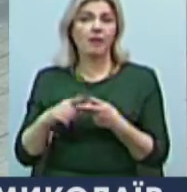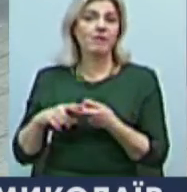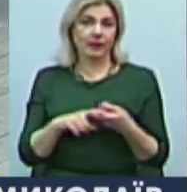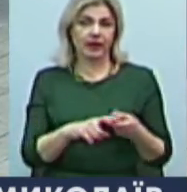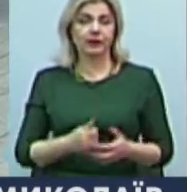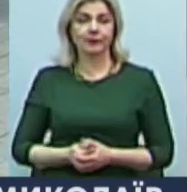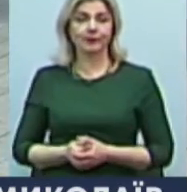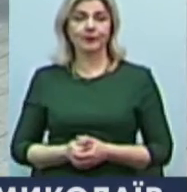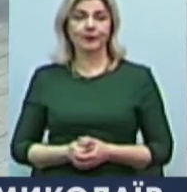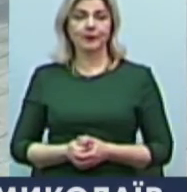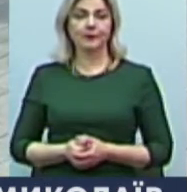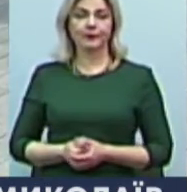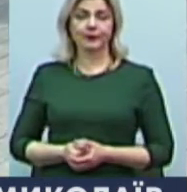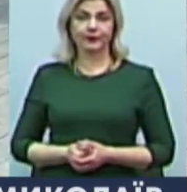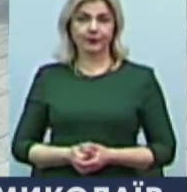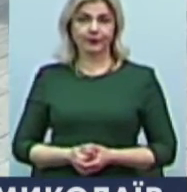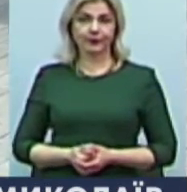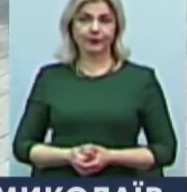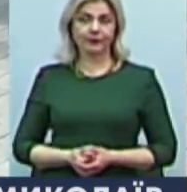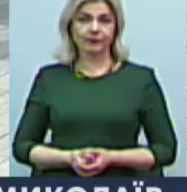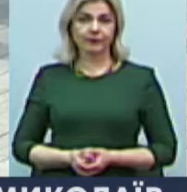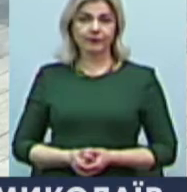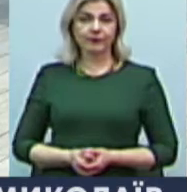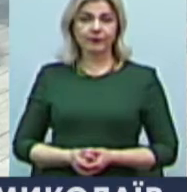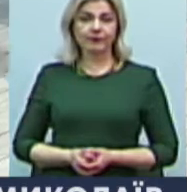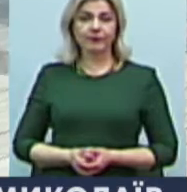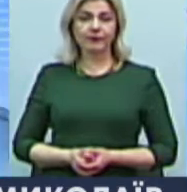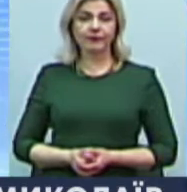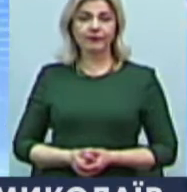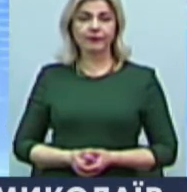Валентина Гурова, Ігор Чорний, Юлія Кускова, телевізійні новини Миколаївщини.